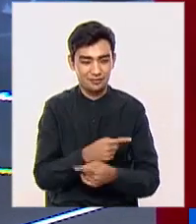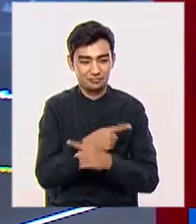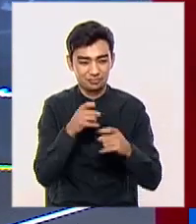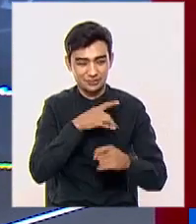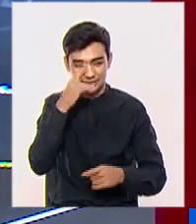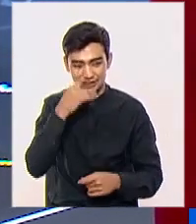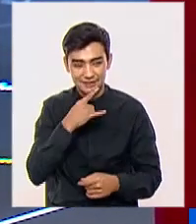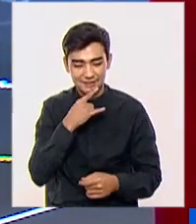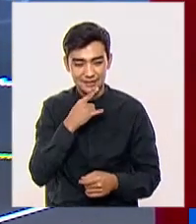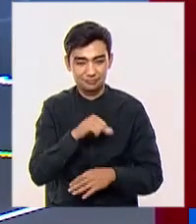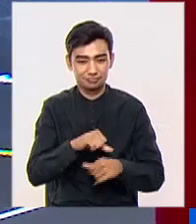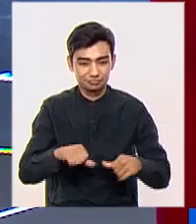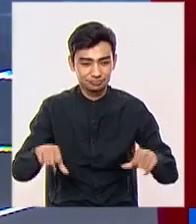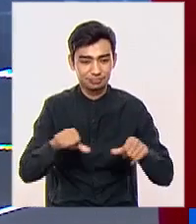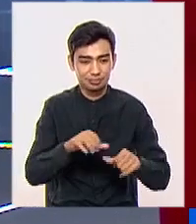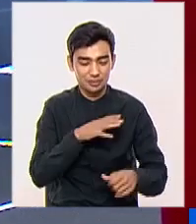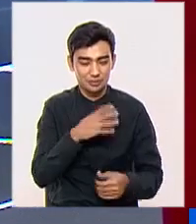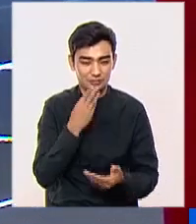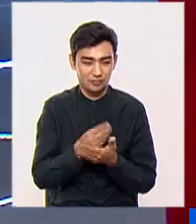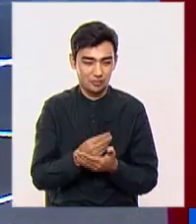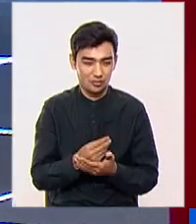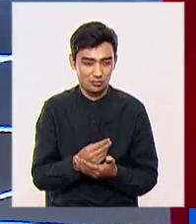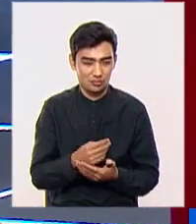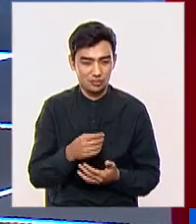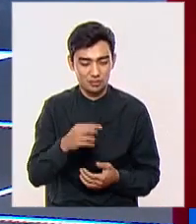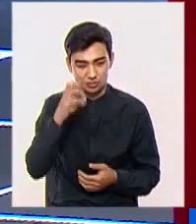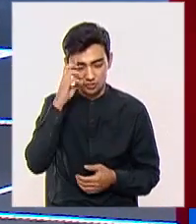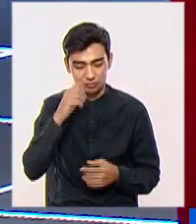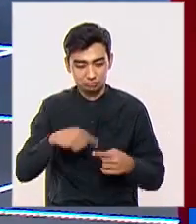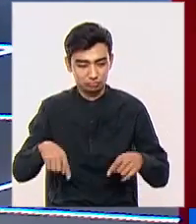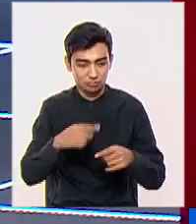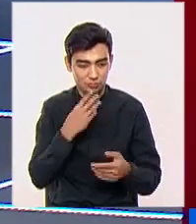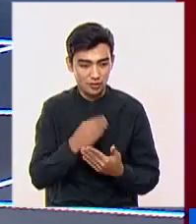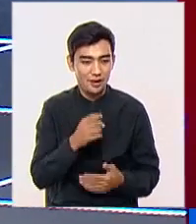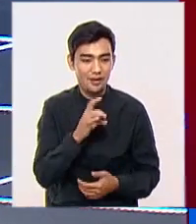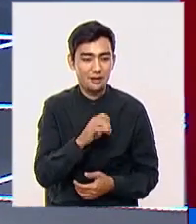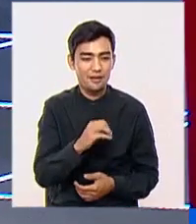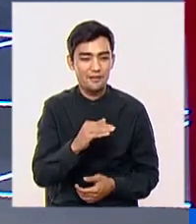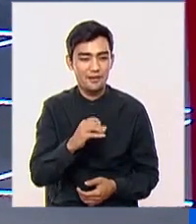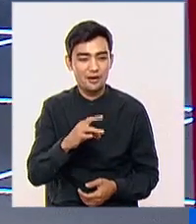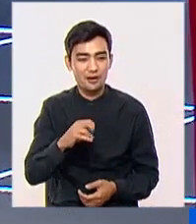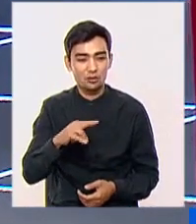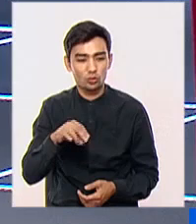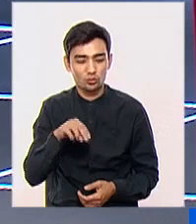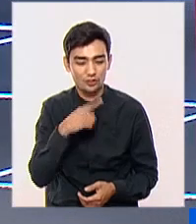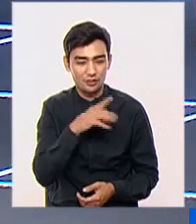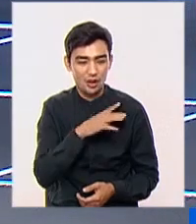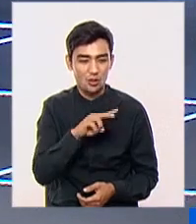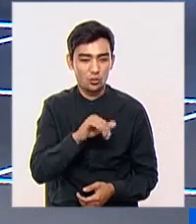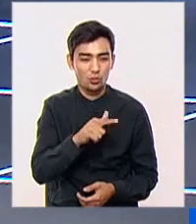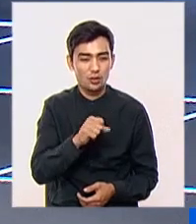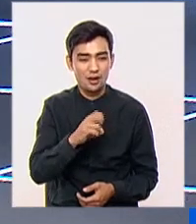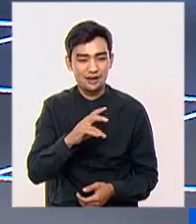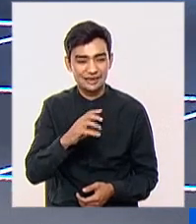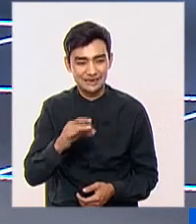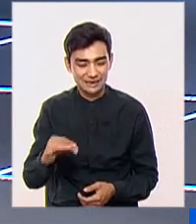что Казахстана опирается на принципы территориальной целостности государств говоря референдумах самопровозглашенных Луганской и